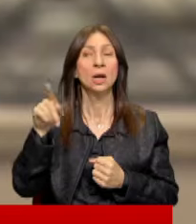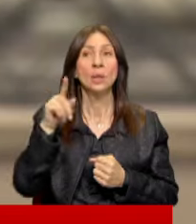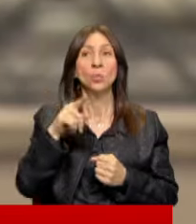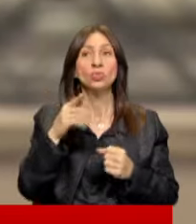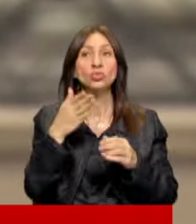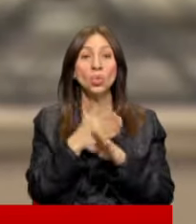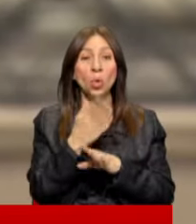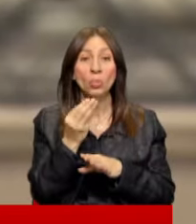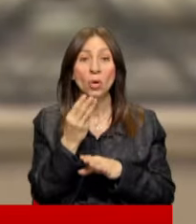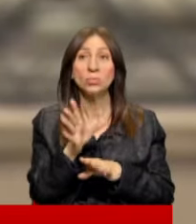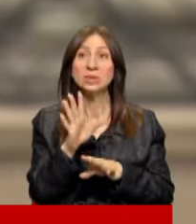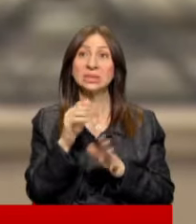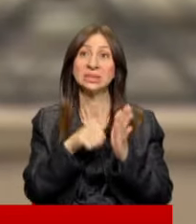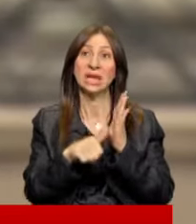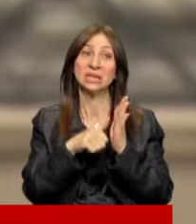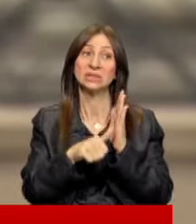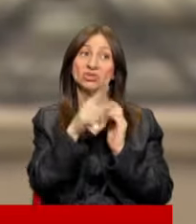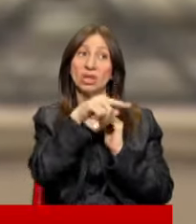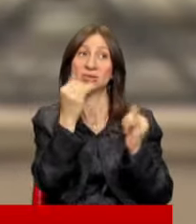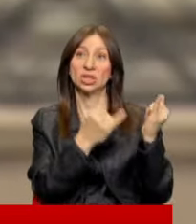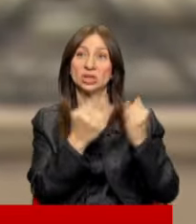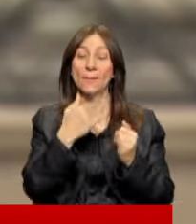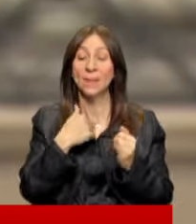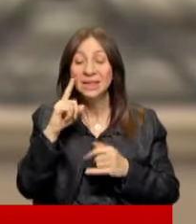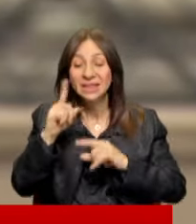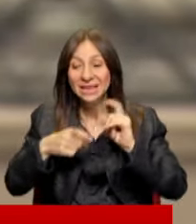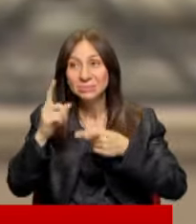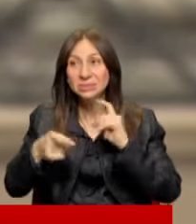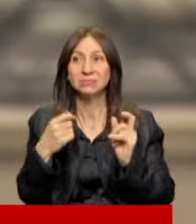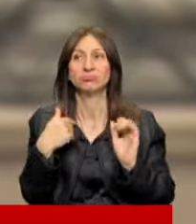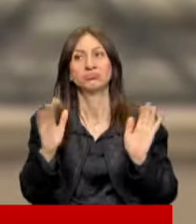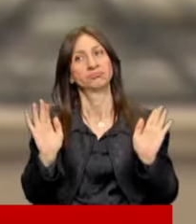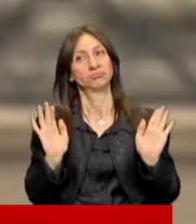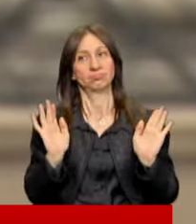tabii doğru olup olmadığını tarihçiler tartışacak. Ben sadece tespitleri yapabilirim.